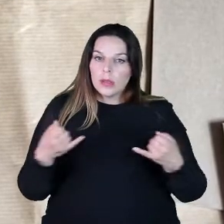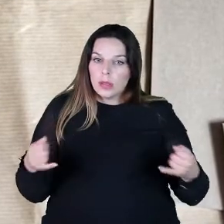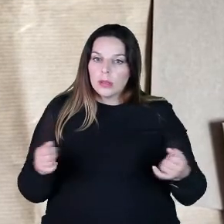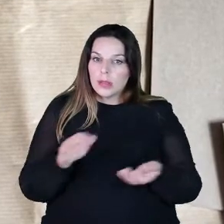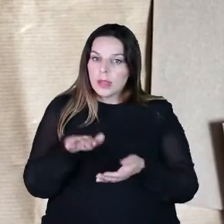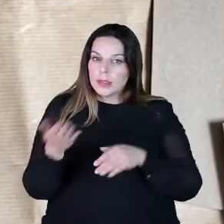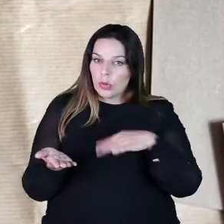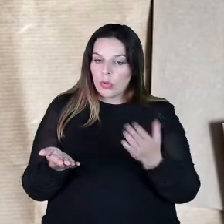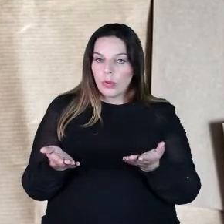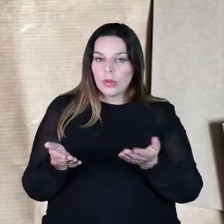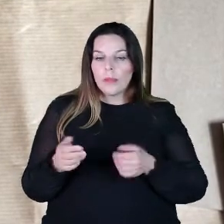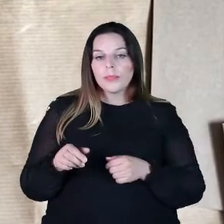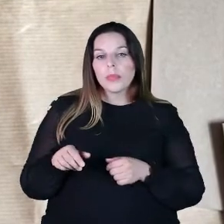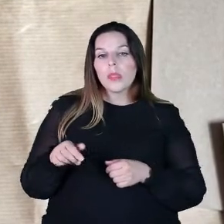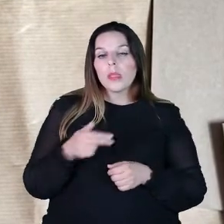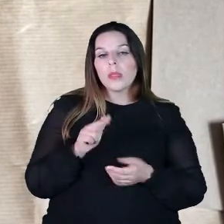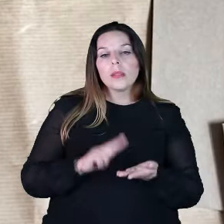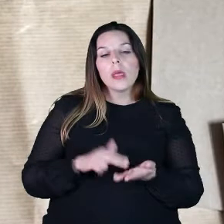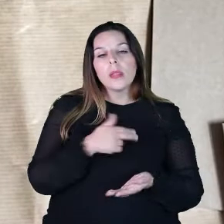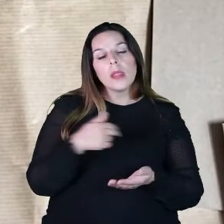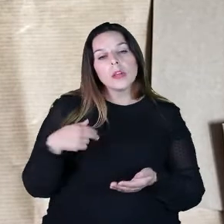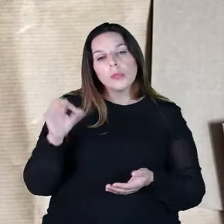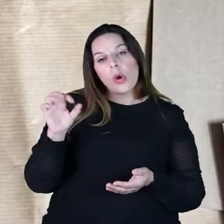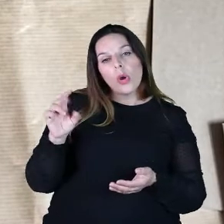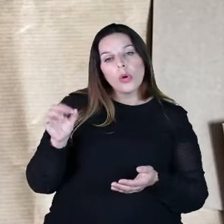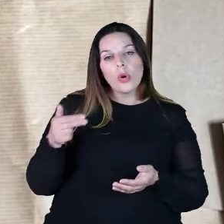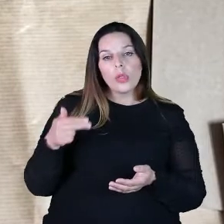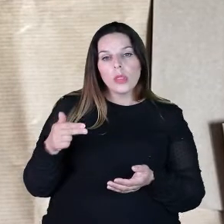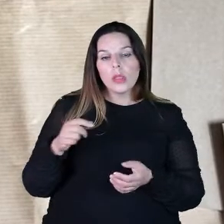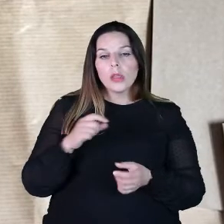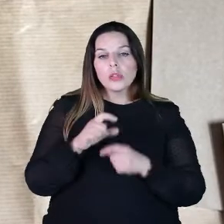Tak, i na naszym ogonie jeszcze zrobię taki grzbiet smoczy.